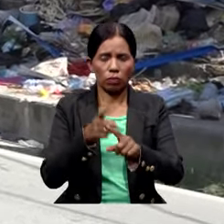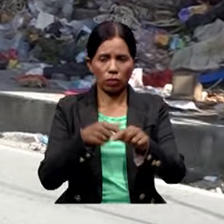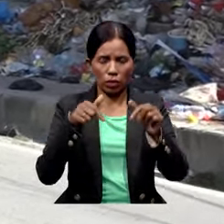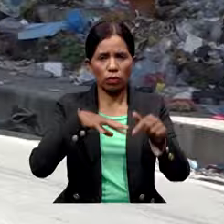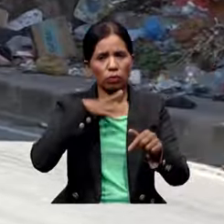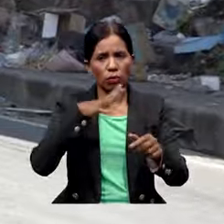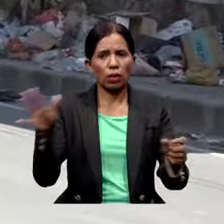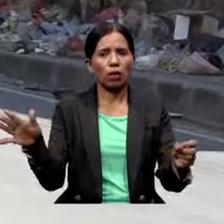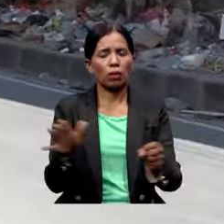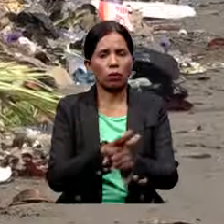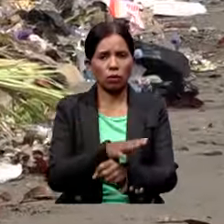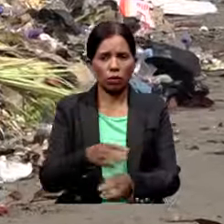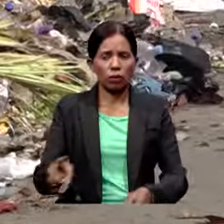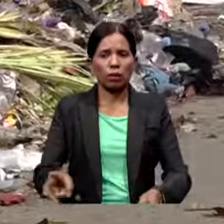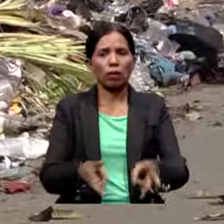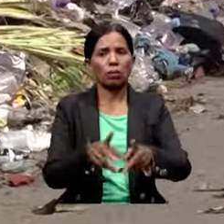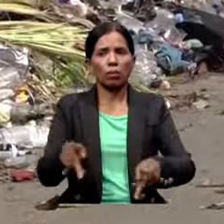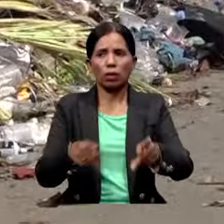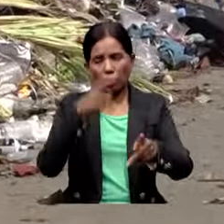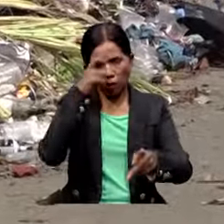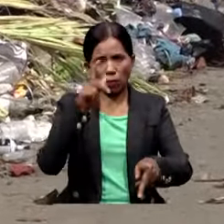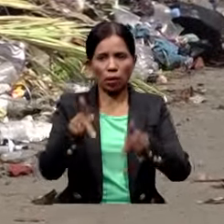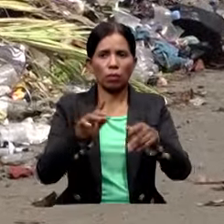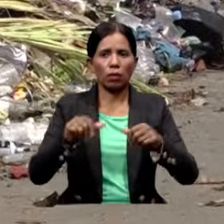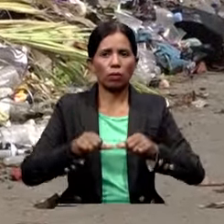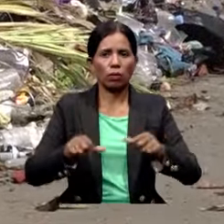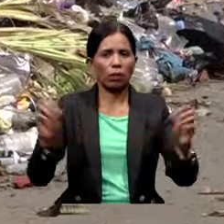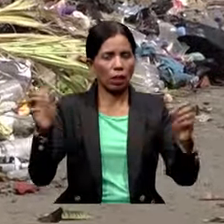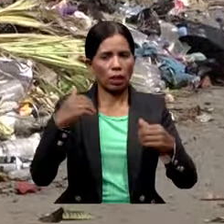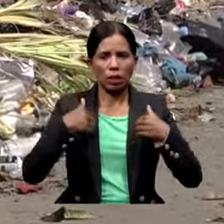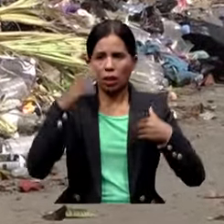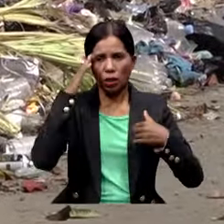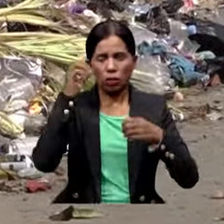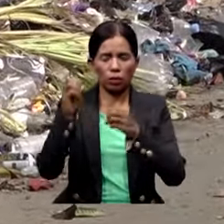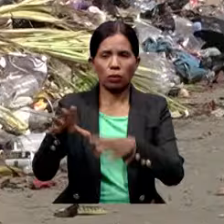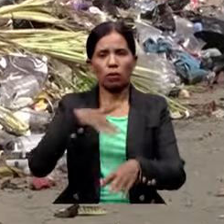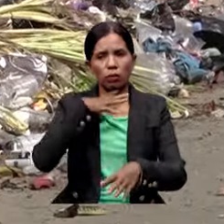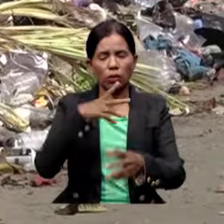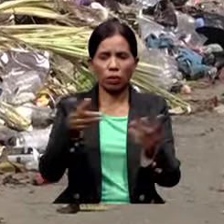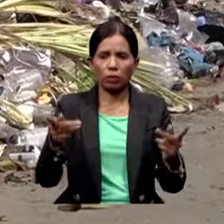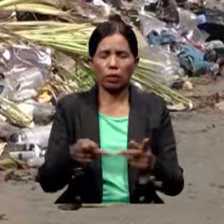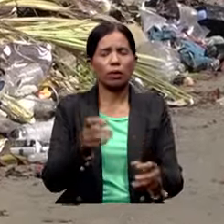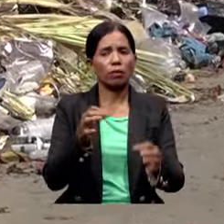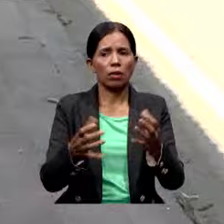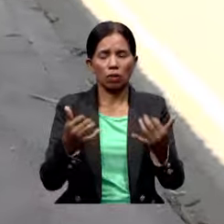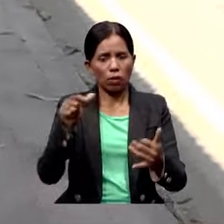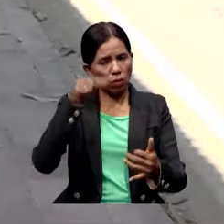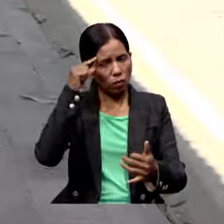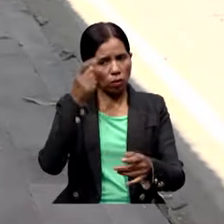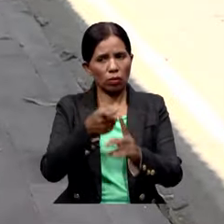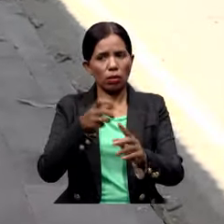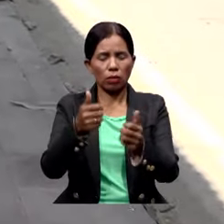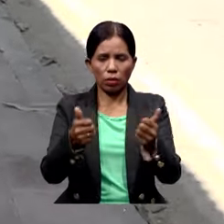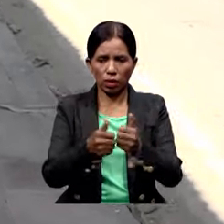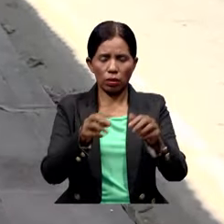barak nak lekar to estrada publiko tama komunidade kontinua laia konsensia o di soi lisu i hane fatin maske antes ne guvern liusi autoridade